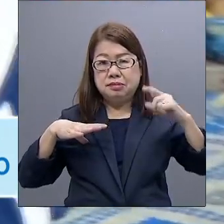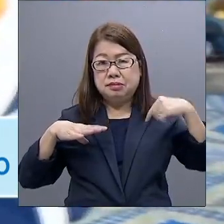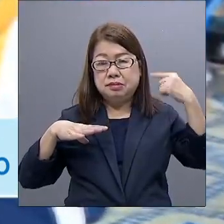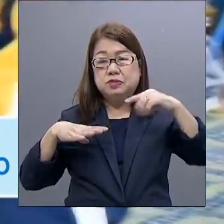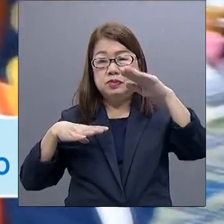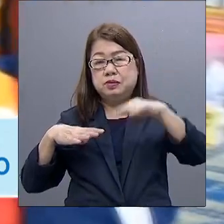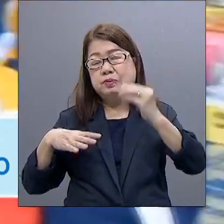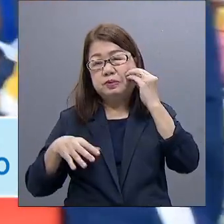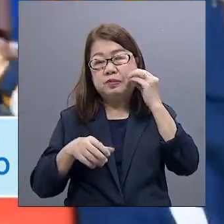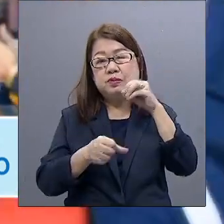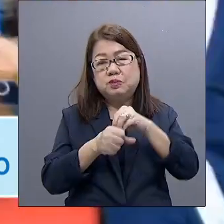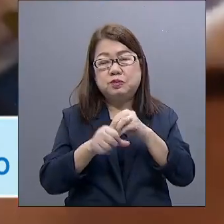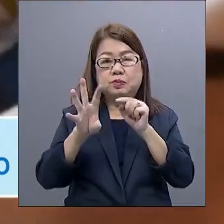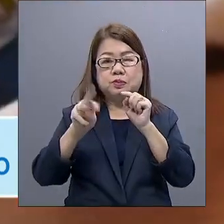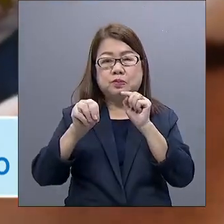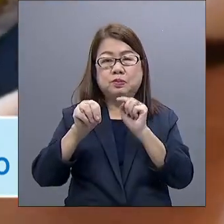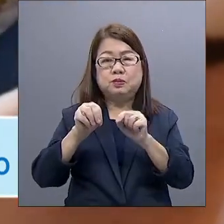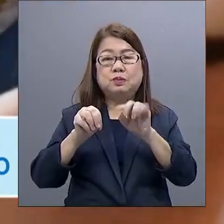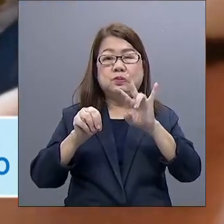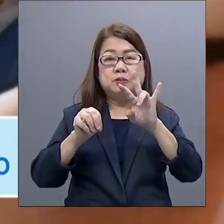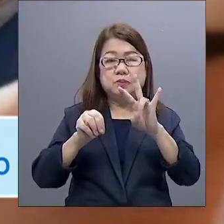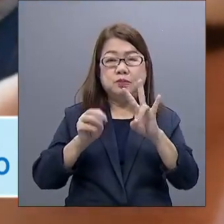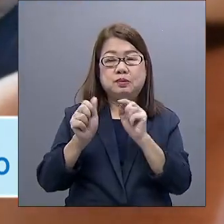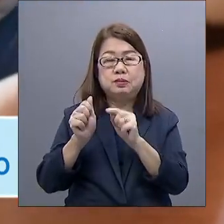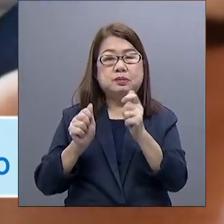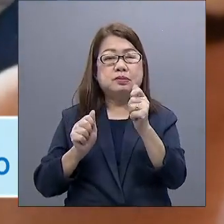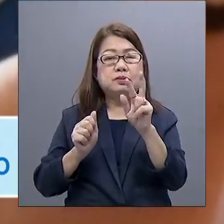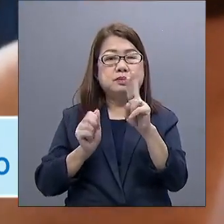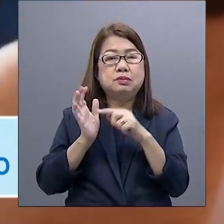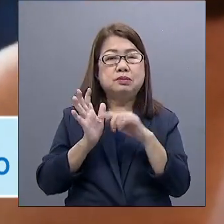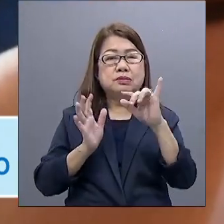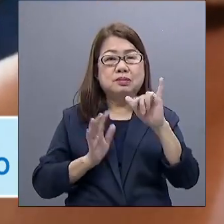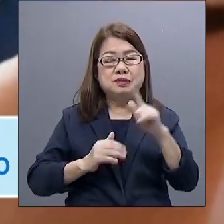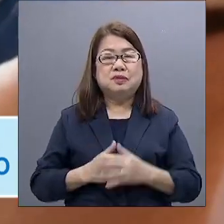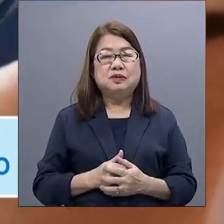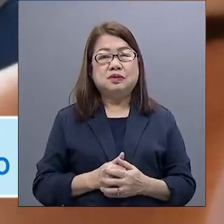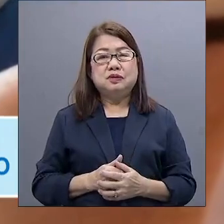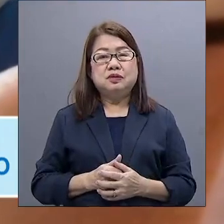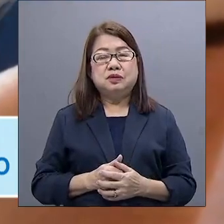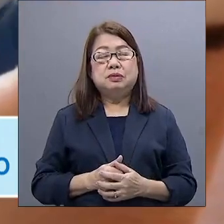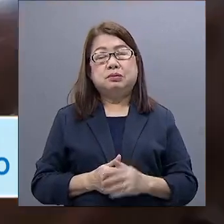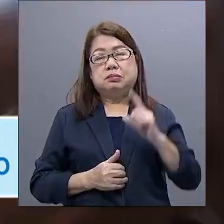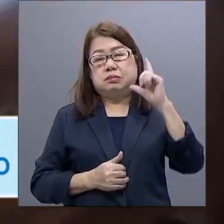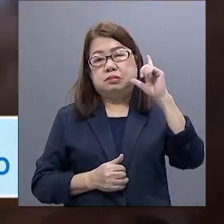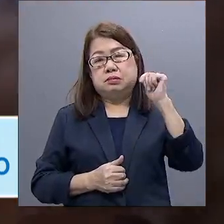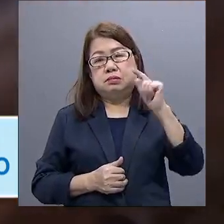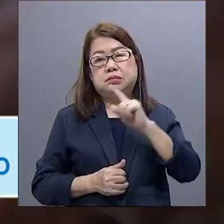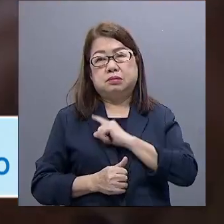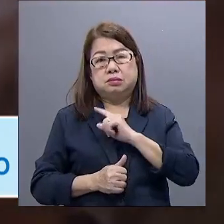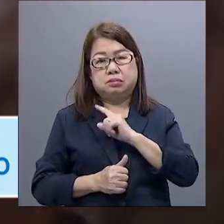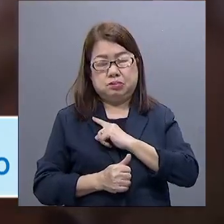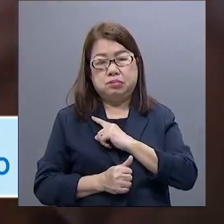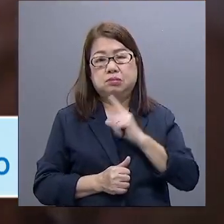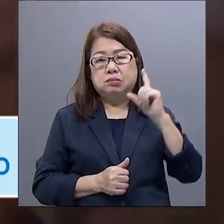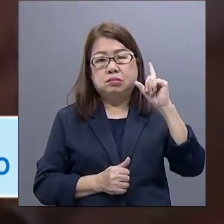บ้านคลองว่าตะมนทัพพริก อำเภออารัญาประเทศจัหดสะแก้วนี้ละค่ะก็มีผู้เป็แม่ หรอวาผู้เป็น